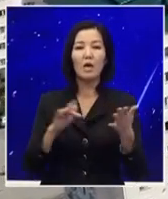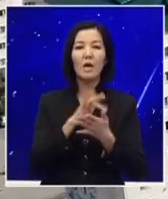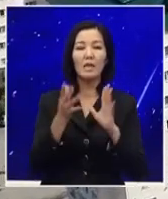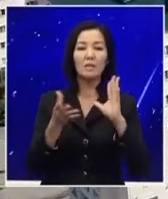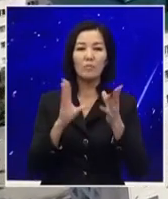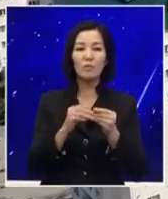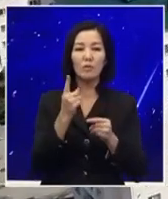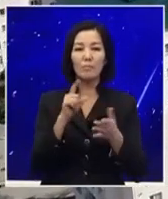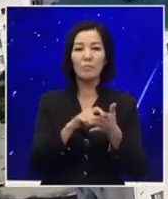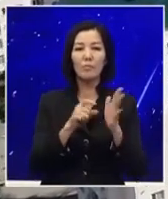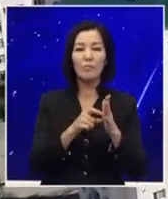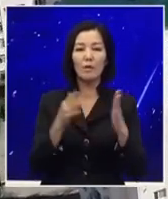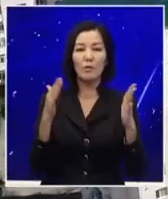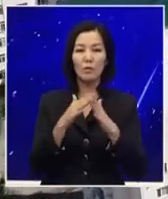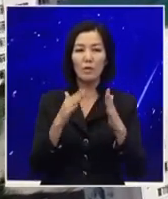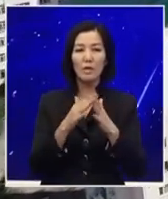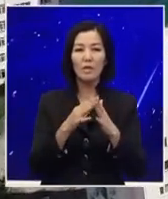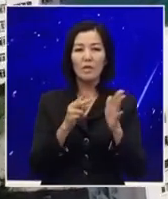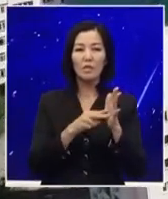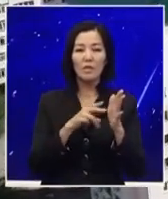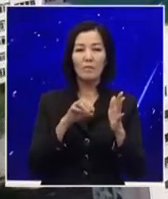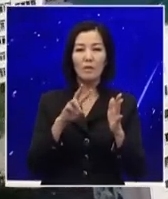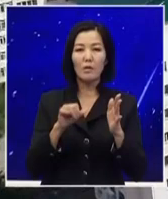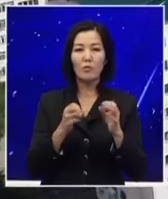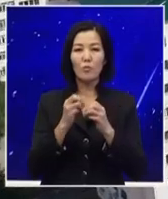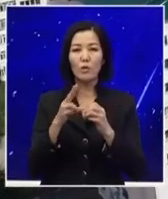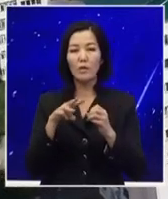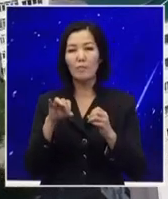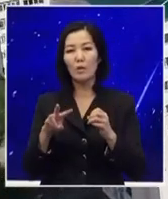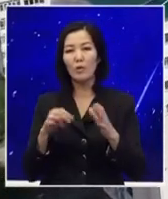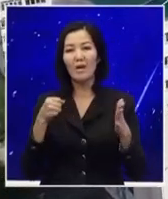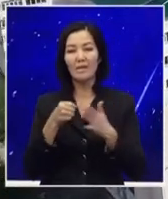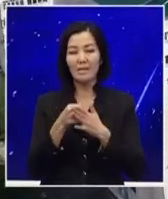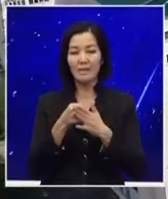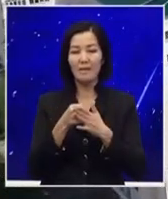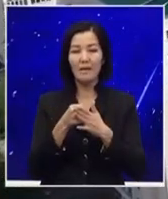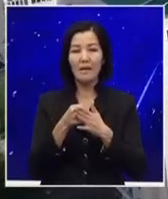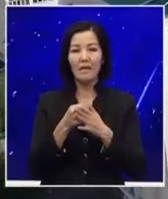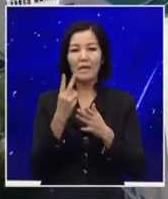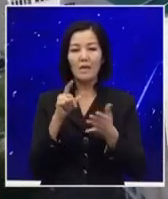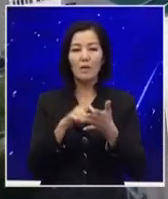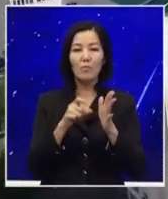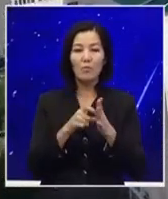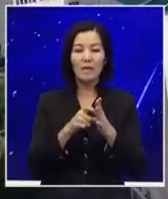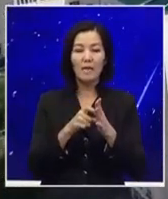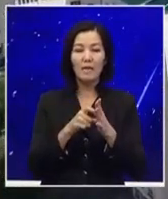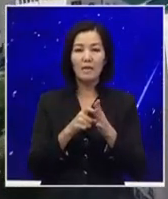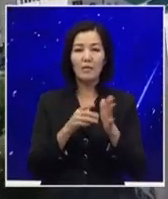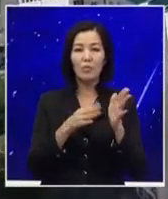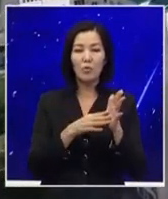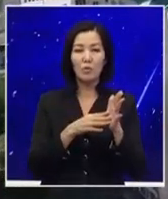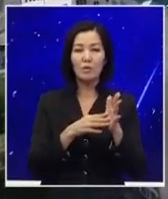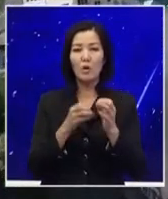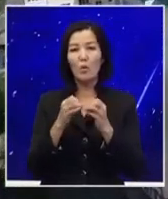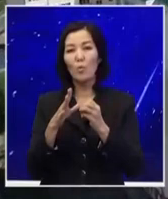бойынша бір бөлмелі пәтер құны 7 миллион мен 12 миллион теңге аралығында. Екі бөлмелі пәтер 9